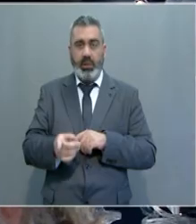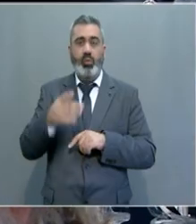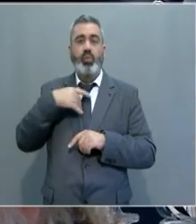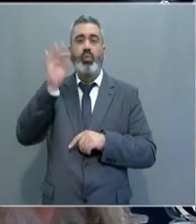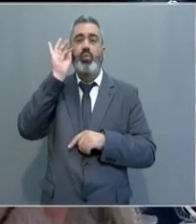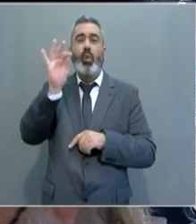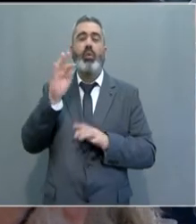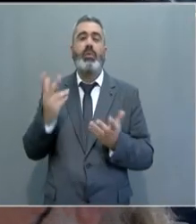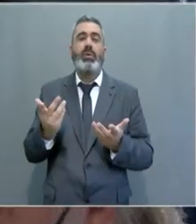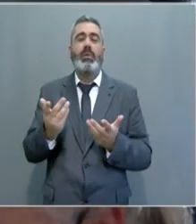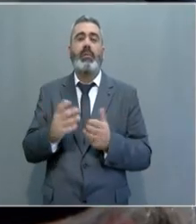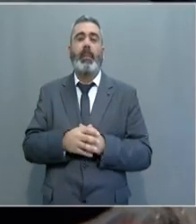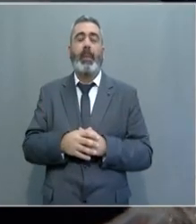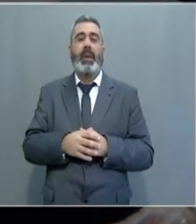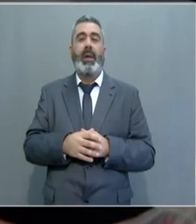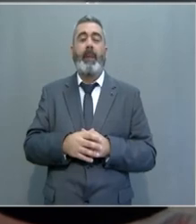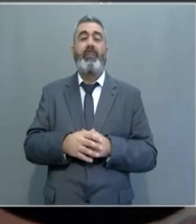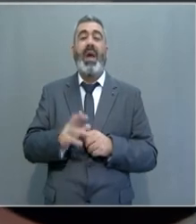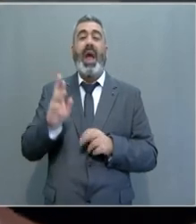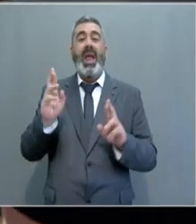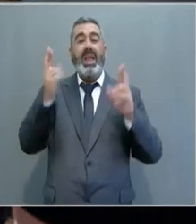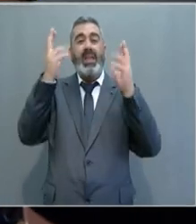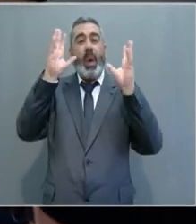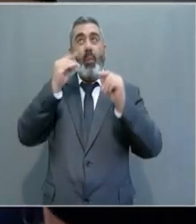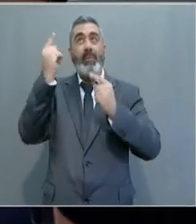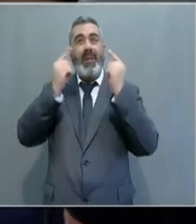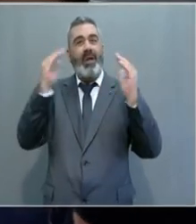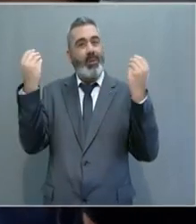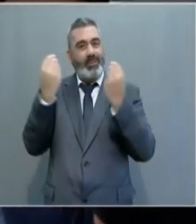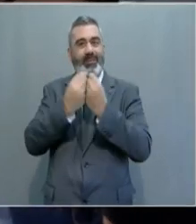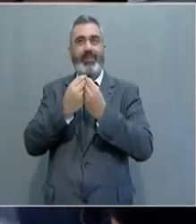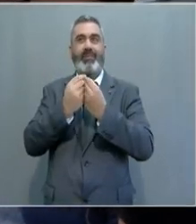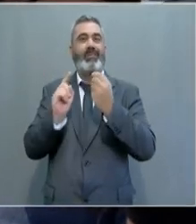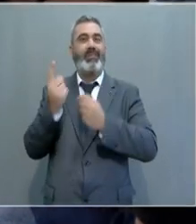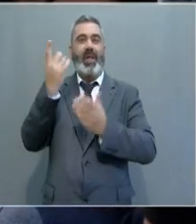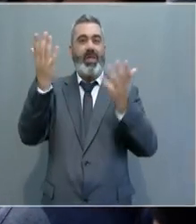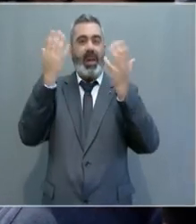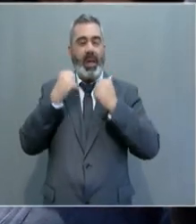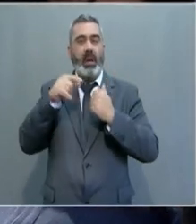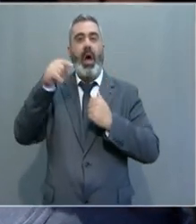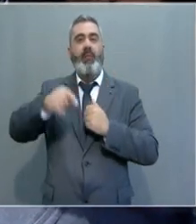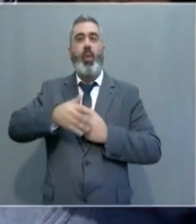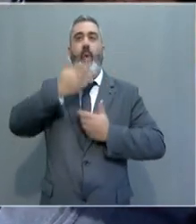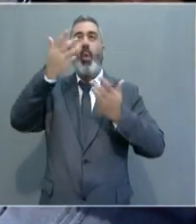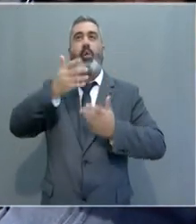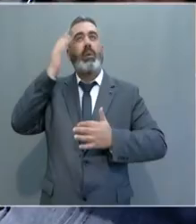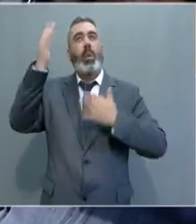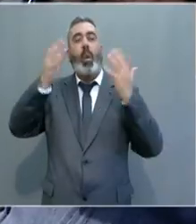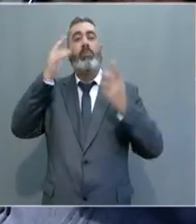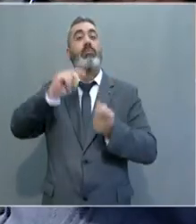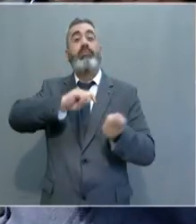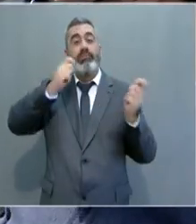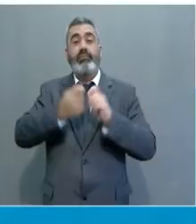μετατρέψουμε την πράσινη ενέργεια από μια θεωρητική, έτσι, από ένα θεωρητικό σχέδιο σε μια